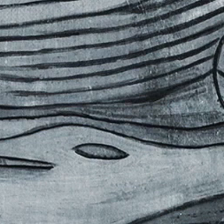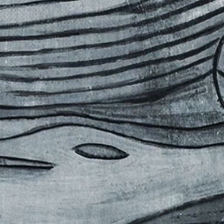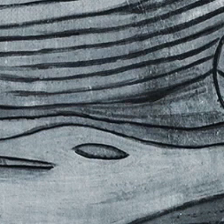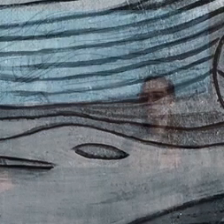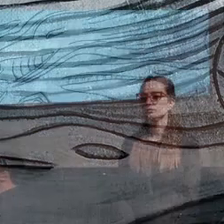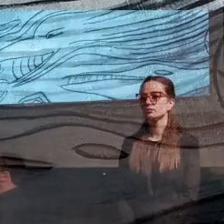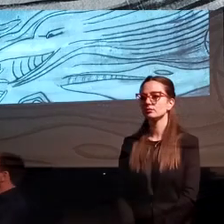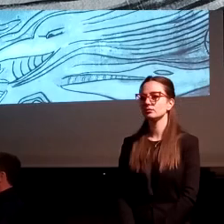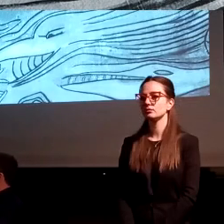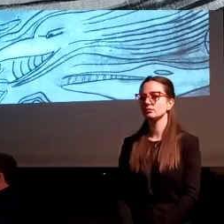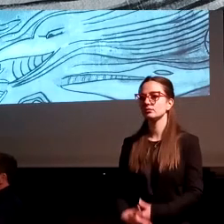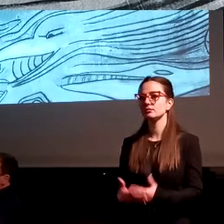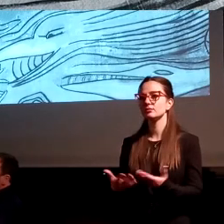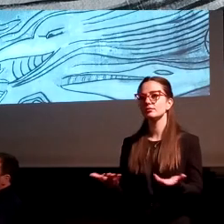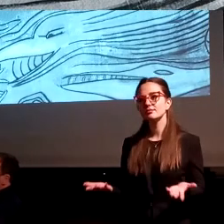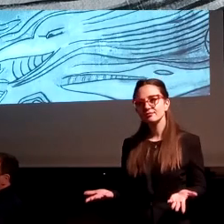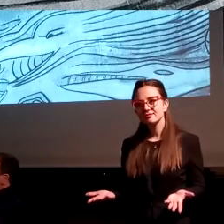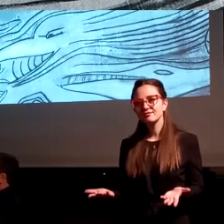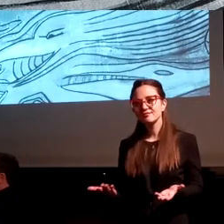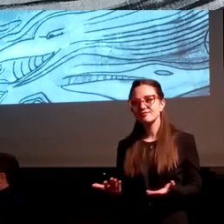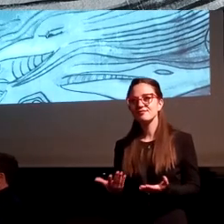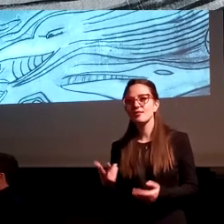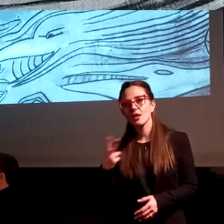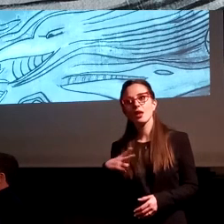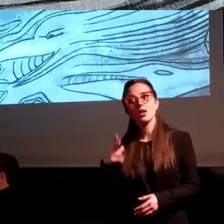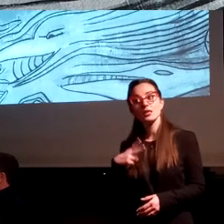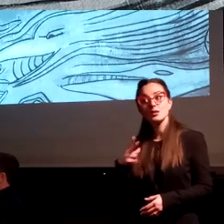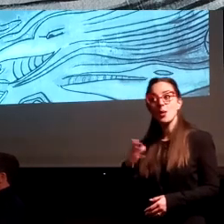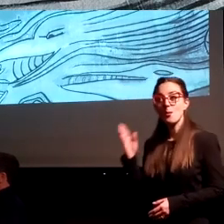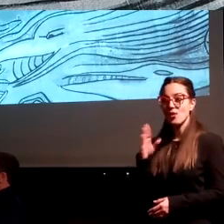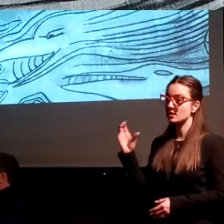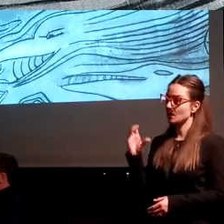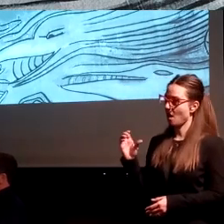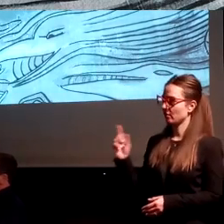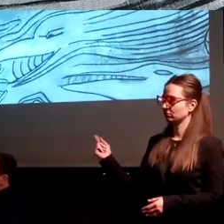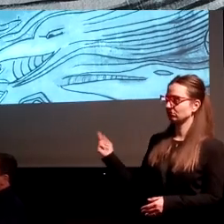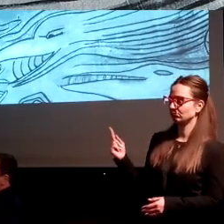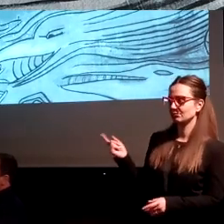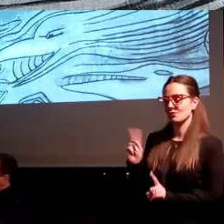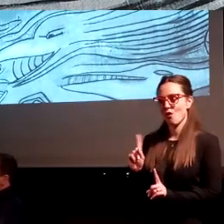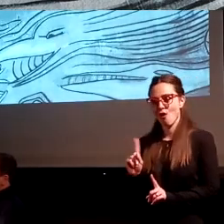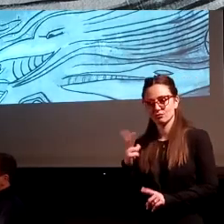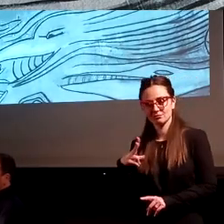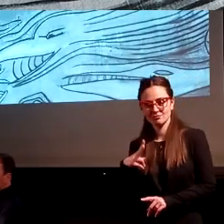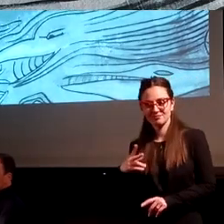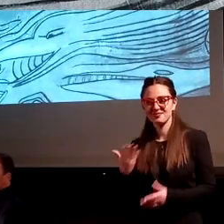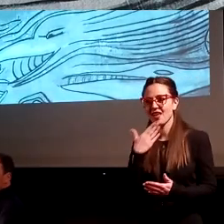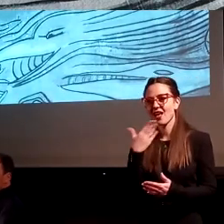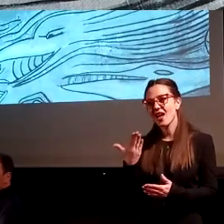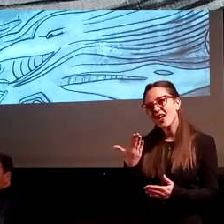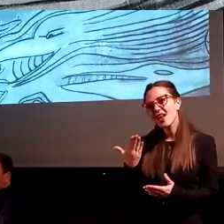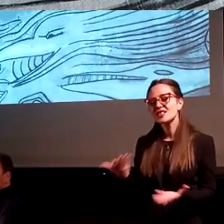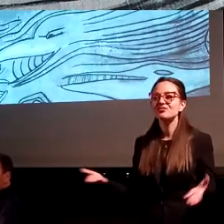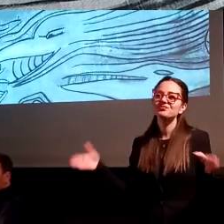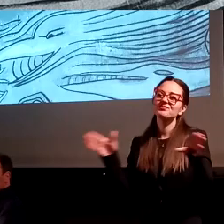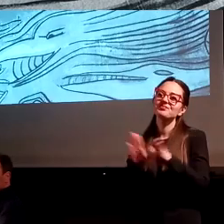e con il quartetto cetra e l'augurio di non incontrare boris karloff dietro l'angolo vi ringraziamo e si conclude